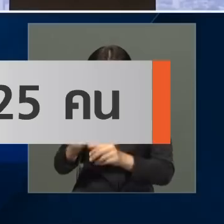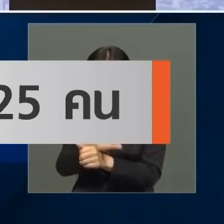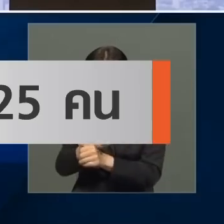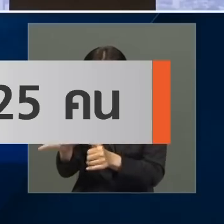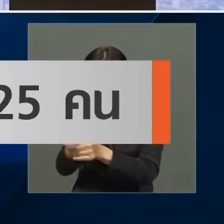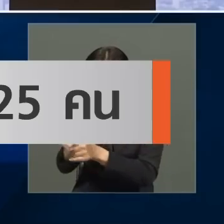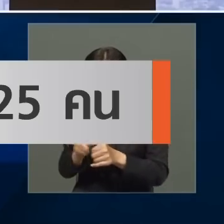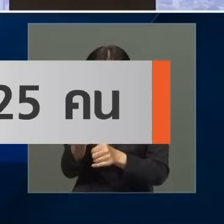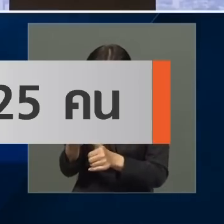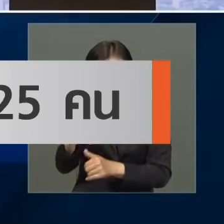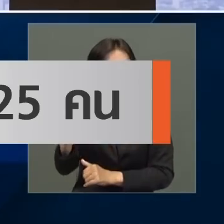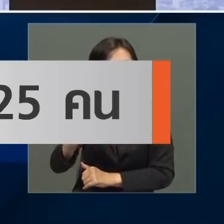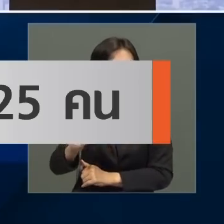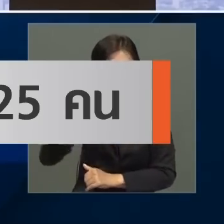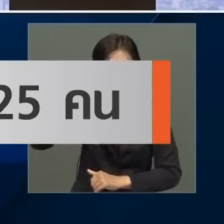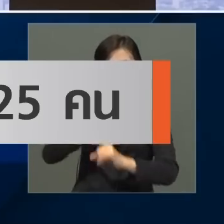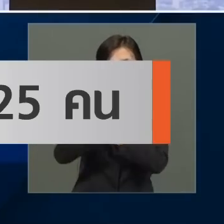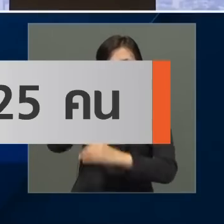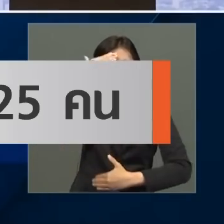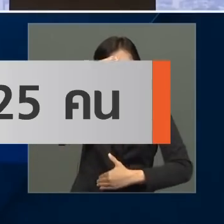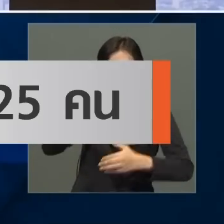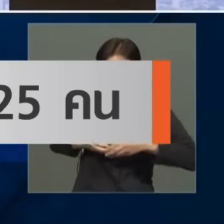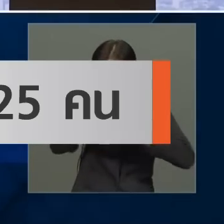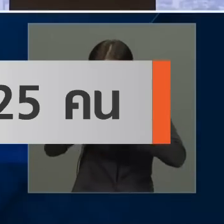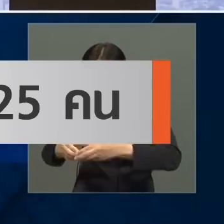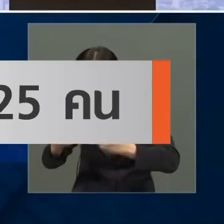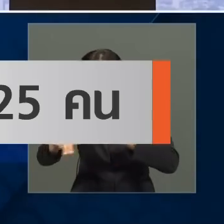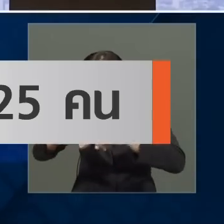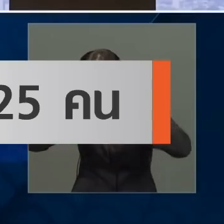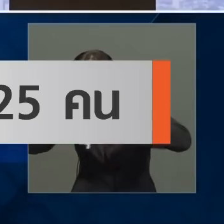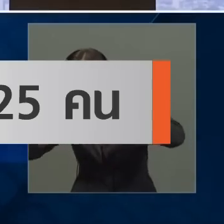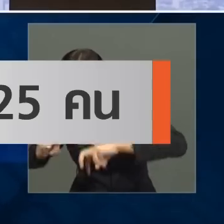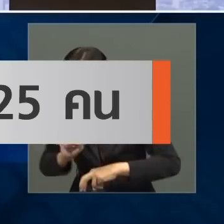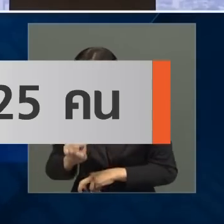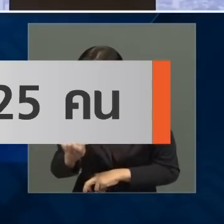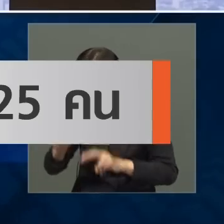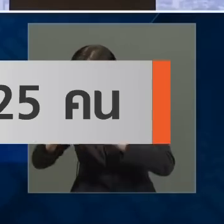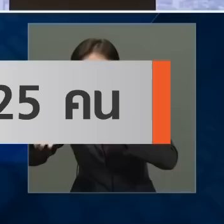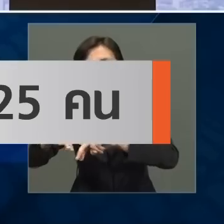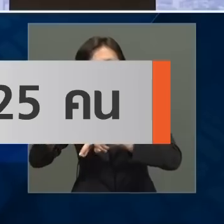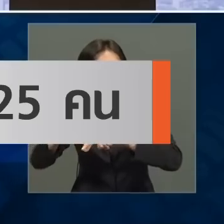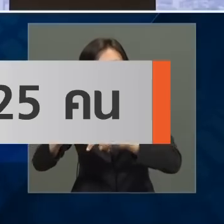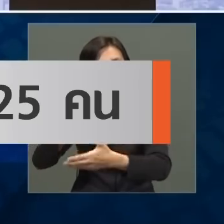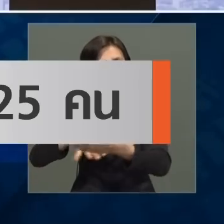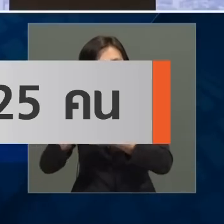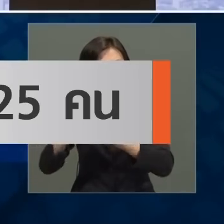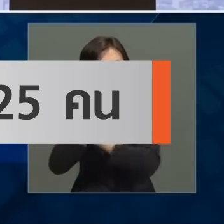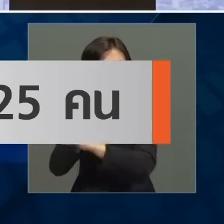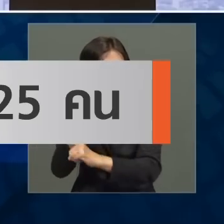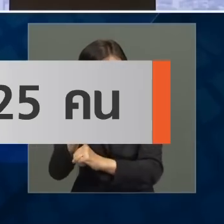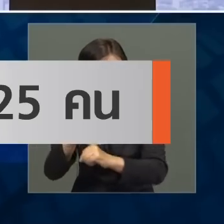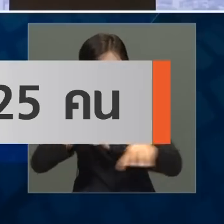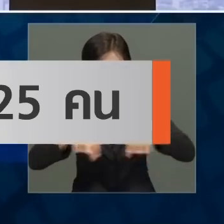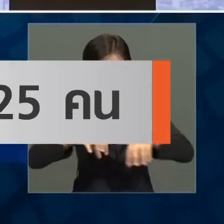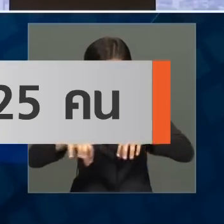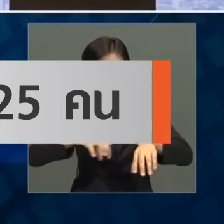สถานที่กักกันตัวผู้ที่เข้าเมืองที่กฎหมายก่อนที่จะส่งทั้งประเทศนี่นะครับว่ามีคนมารวมตัวกันนะขณะเดียวกันกทมก็ยัง